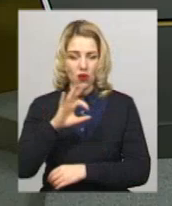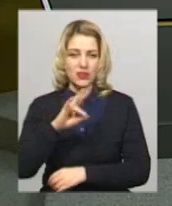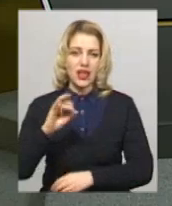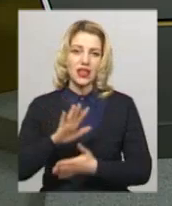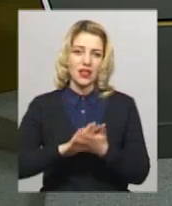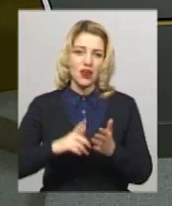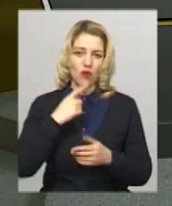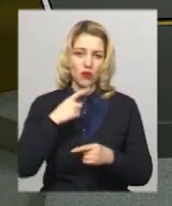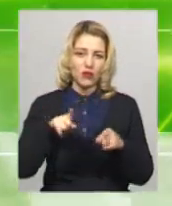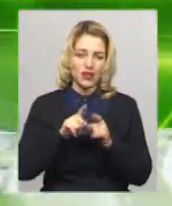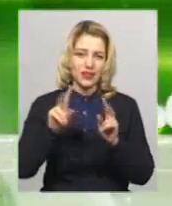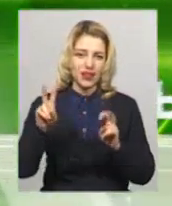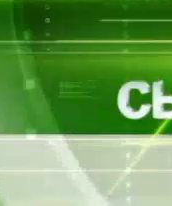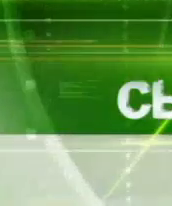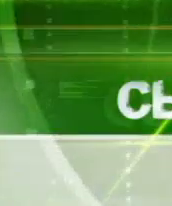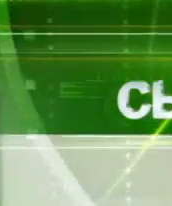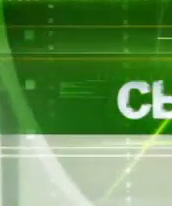такі теми.